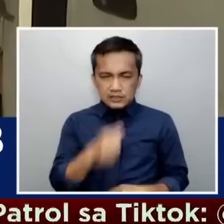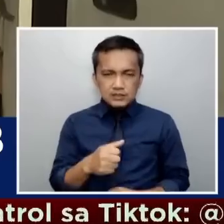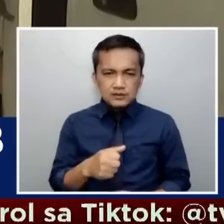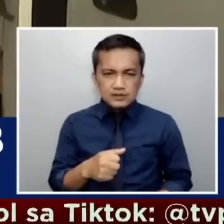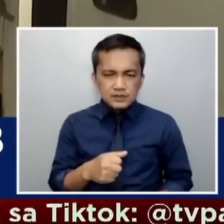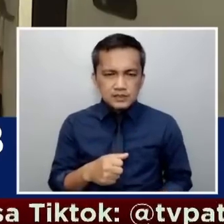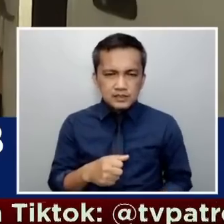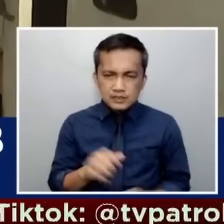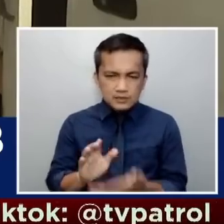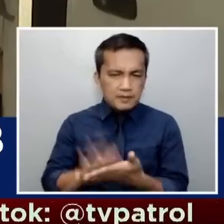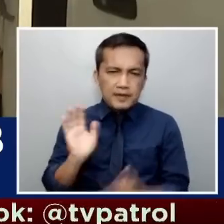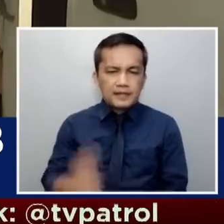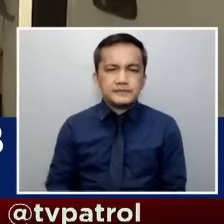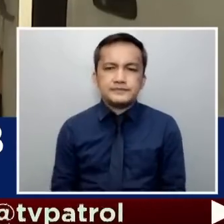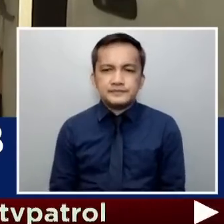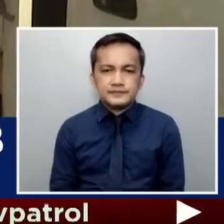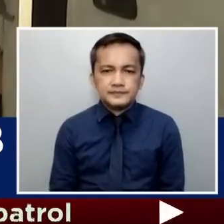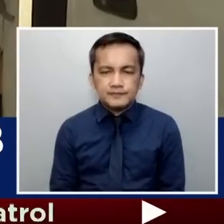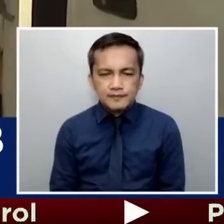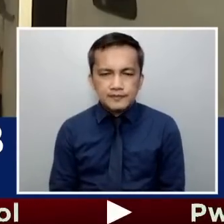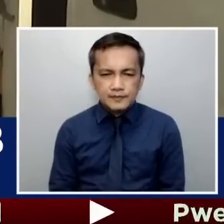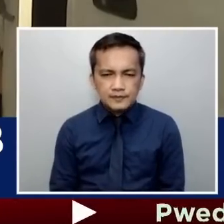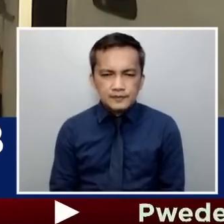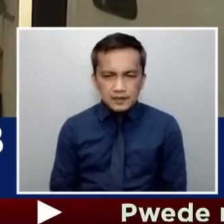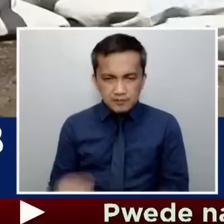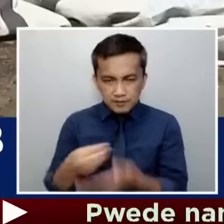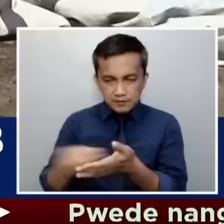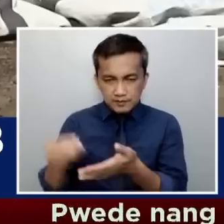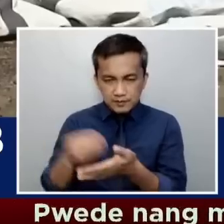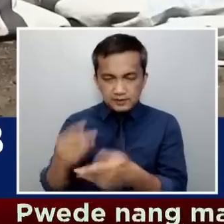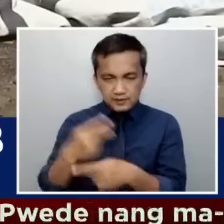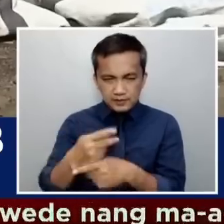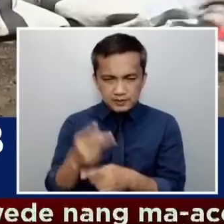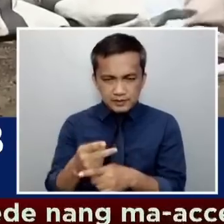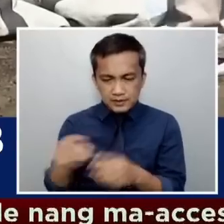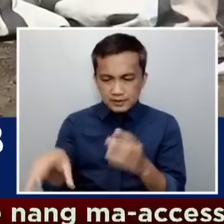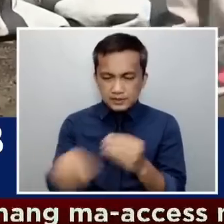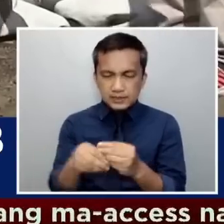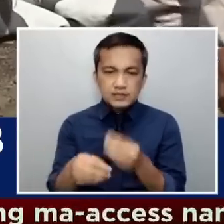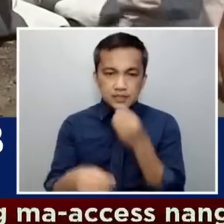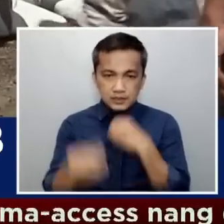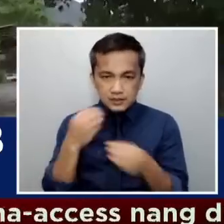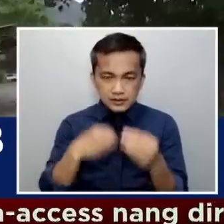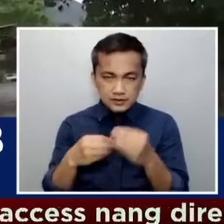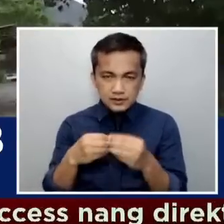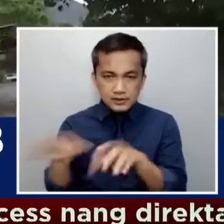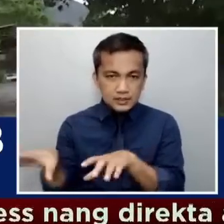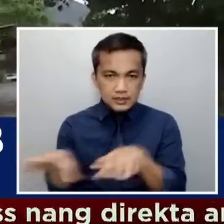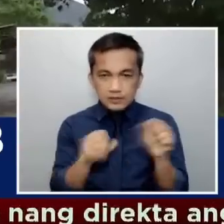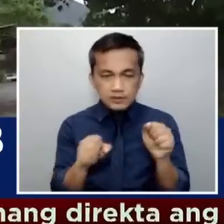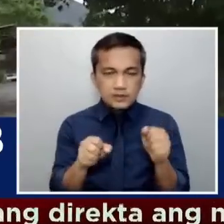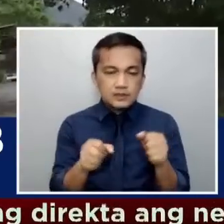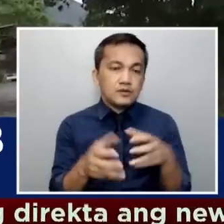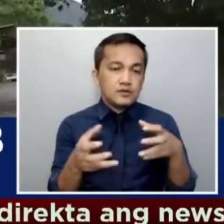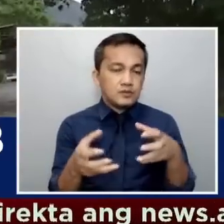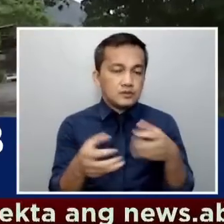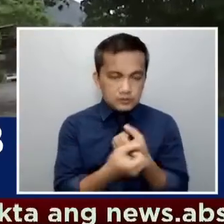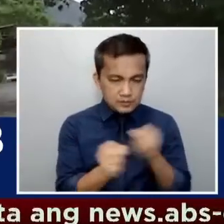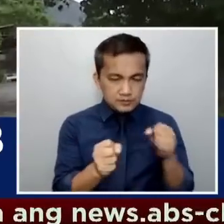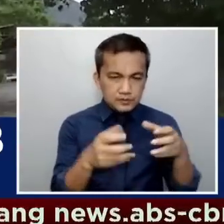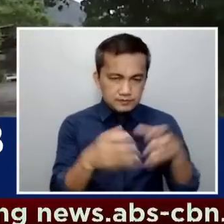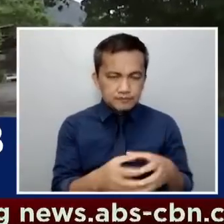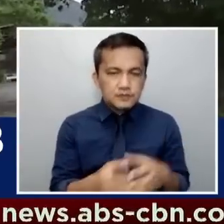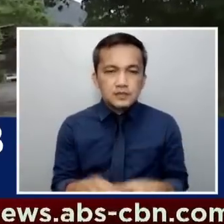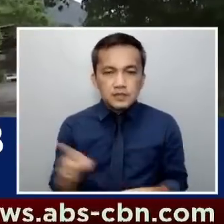mamahalan. Ang mga mabibiling produkto pandagdag sa pagkain ng mga evacuee. Habang hindi